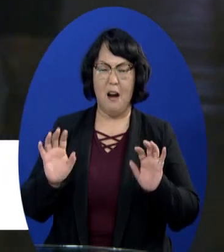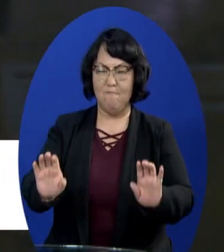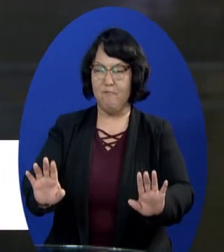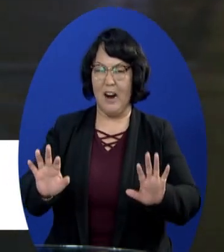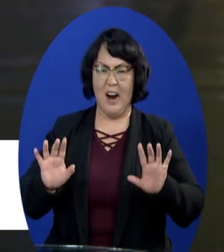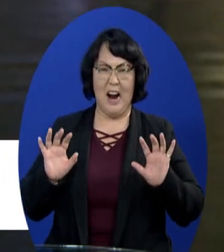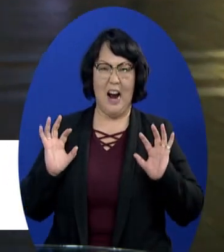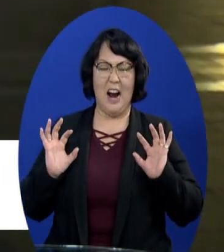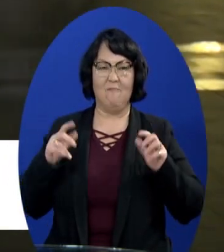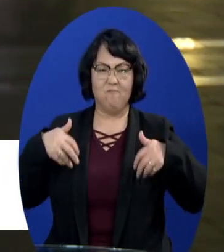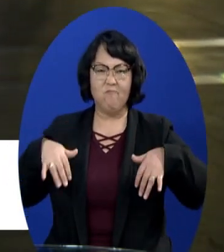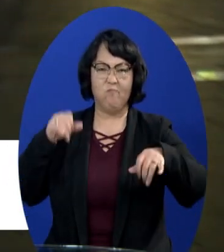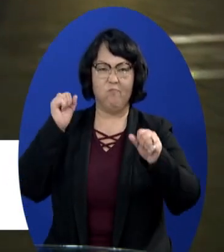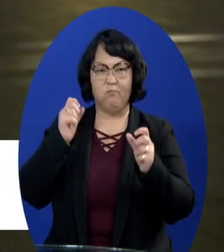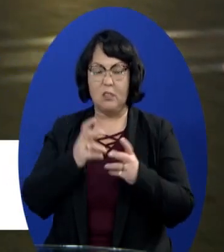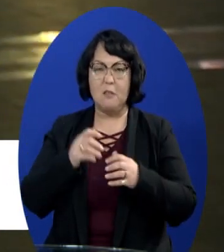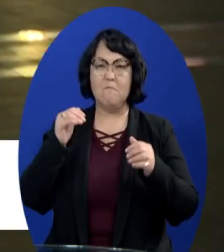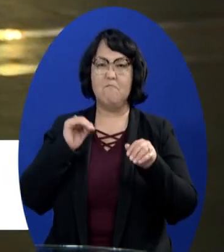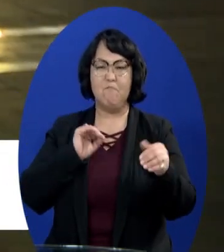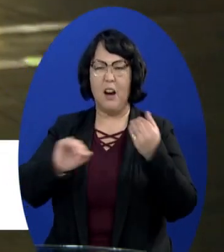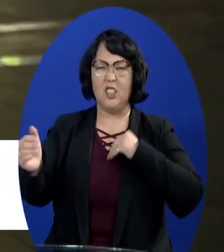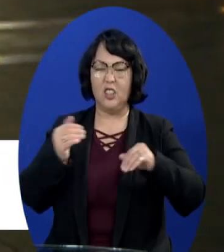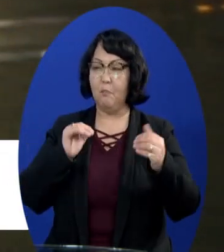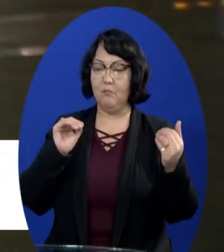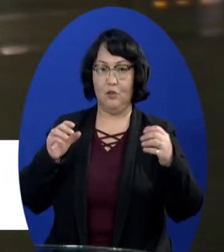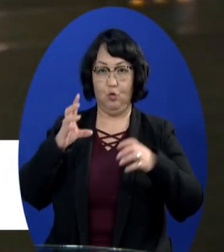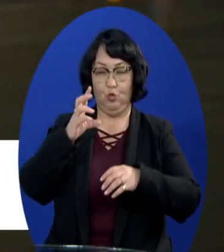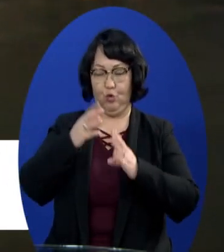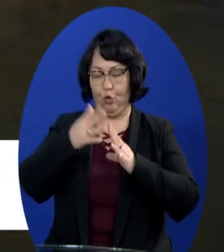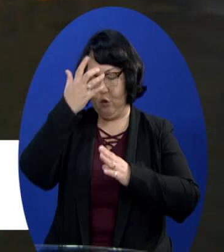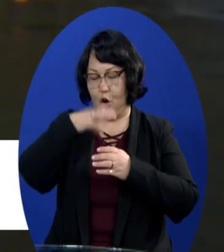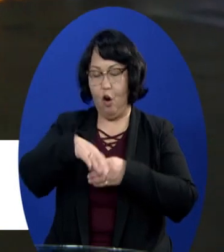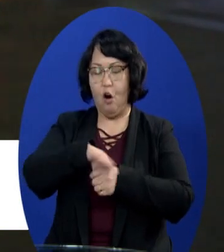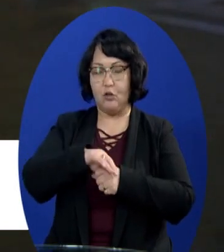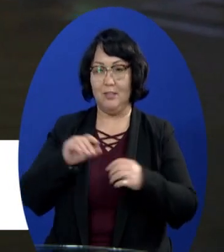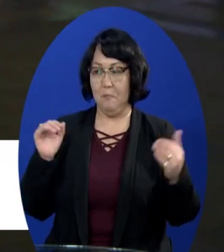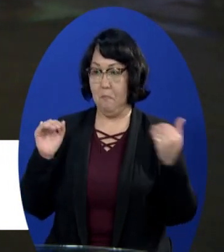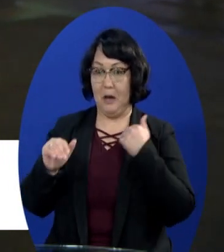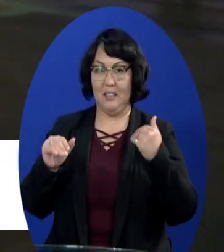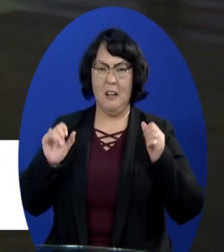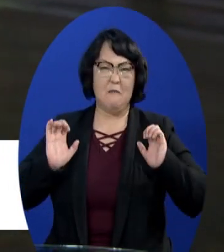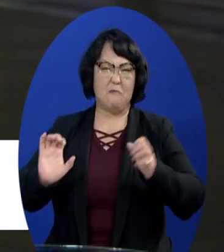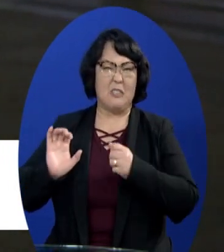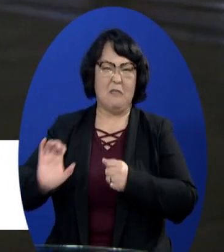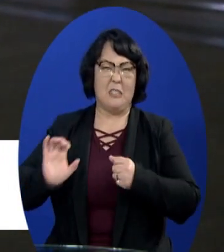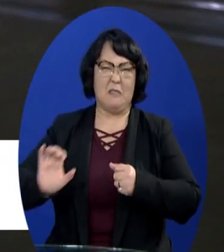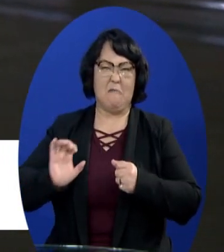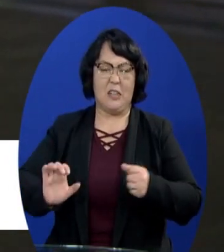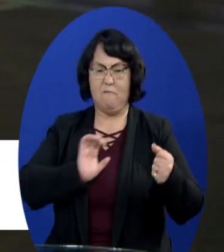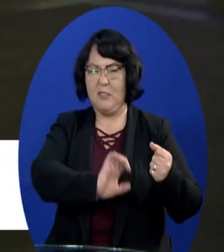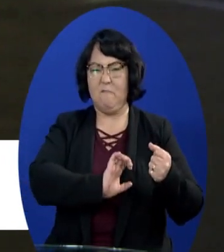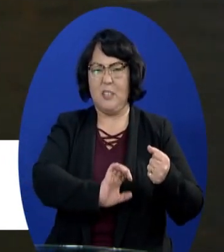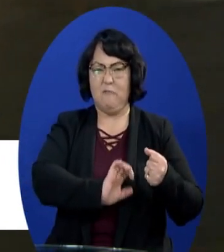нь одоо энэ хаваар явж байгаа автомашинтай иргэд бол сигналаа дуугаргаж эсэргүүцлээ илэрхийлж байсан. За харин одоо бол одоо улсын онцгой комисс 19 цагийн